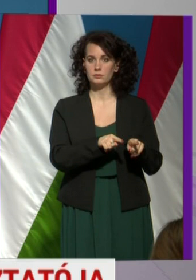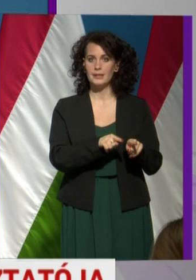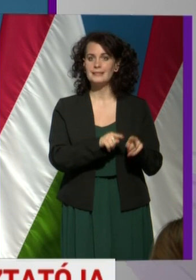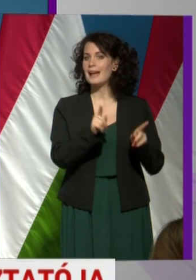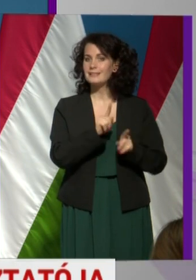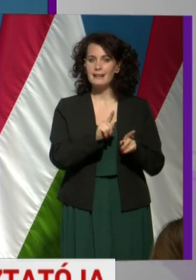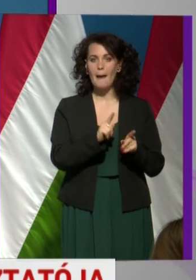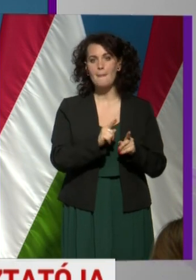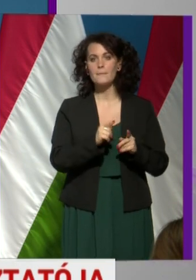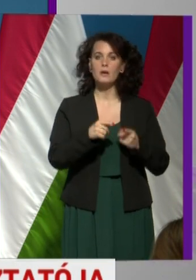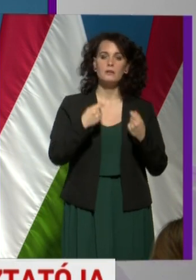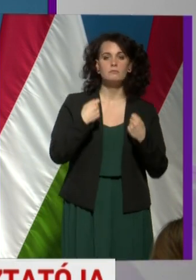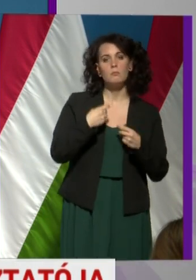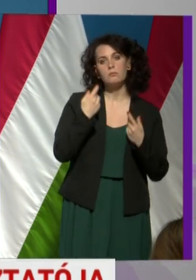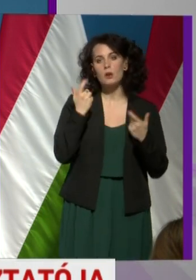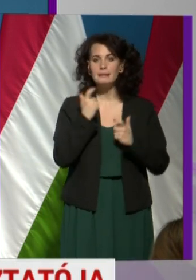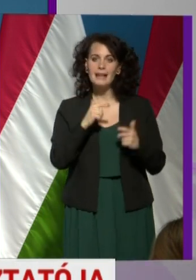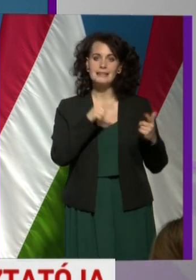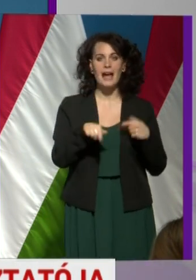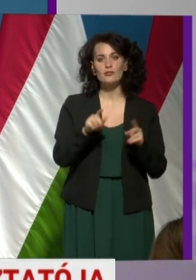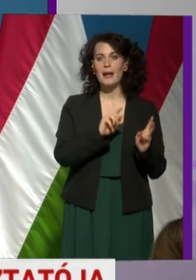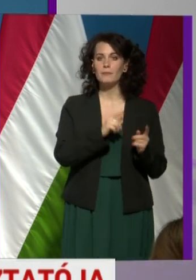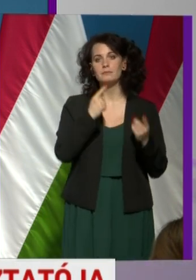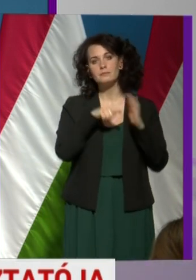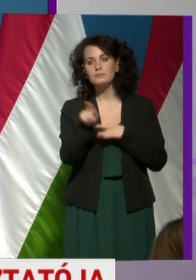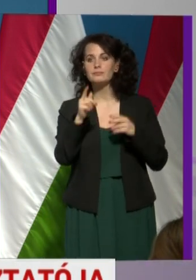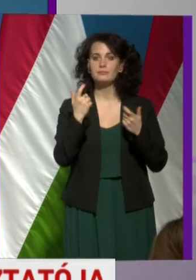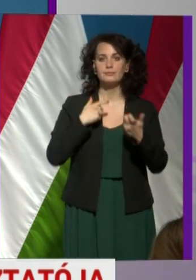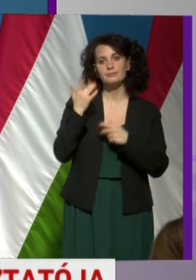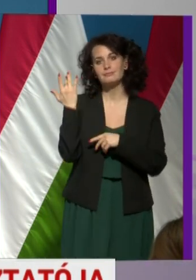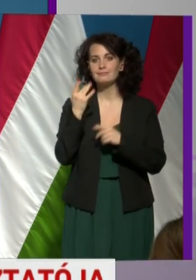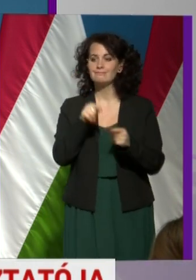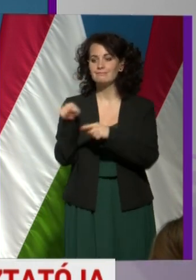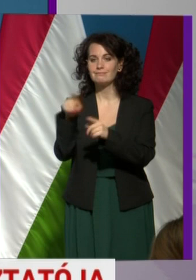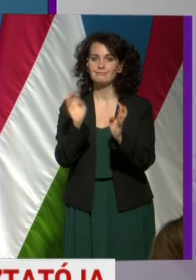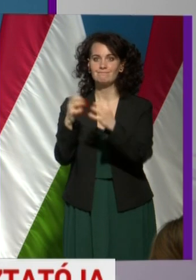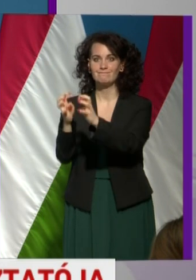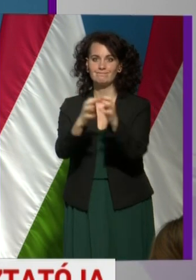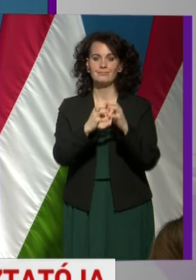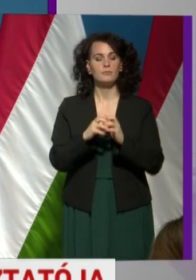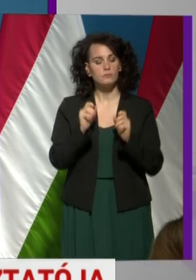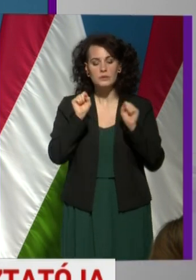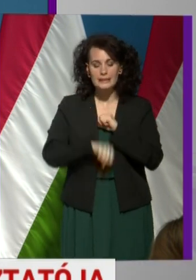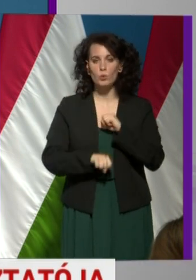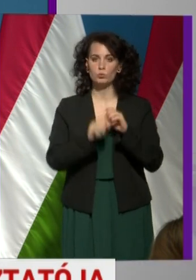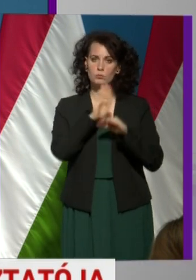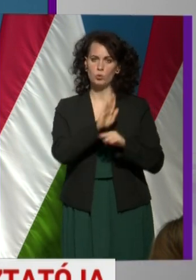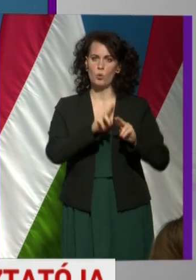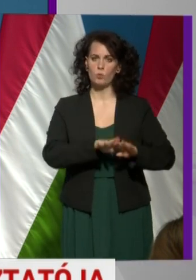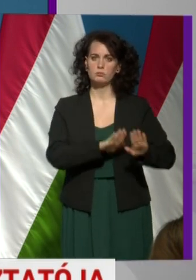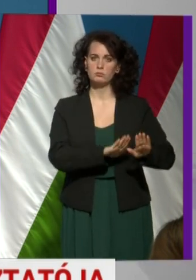a bandázás, nem a összejárás időszaka következik most, hanem szigorú otthon